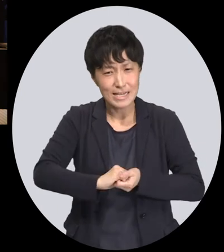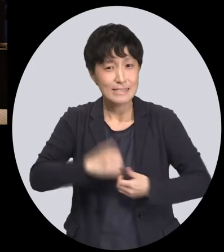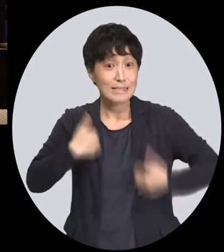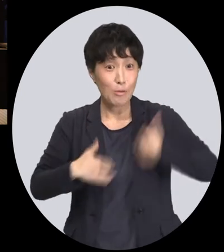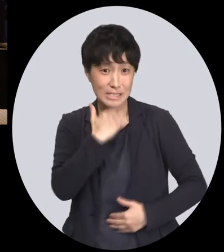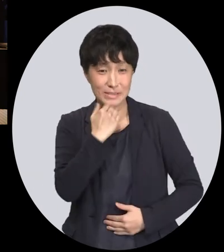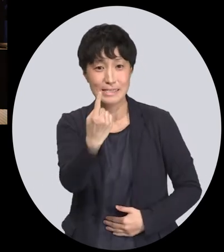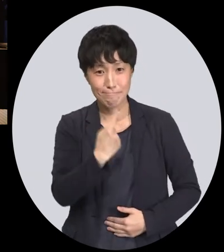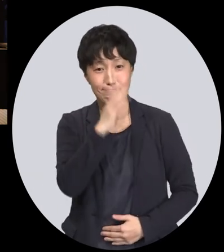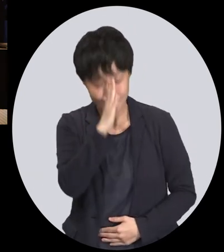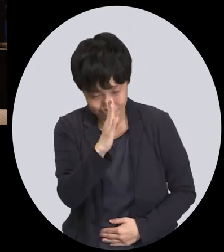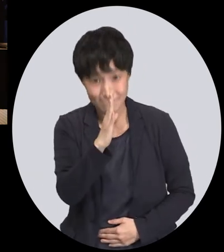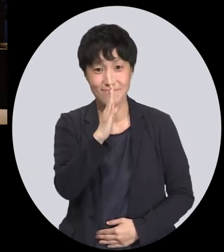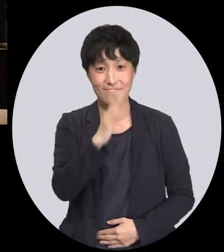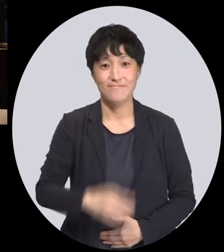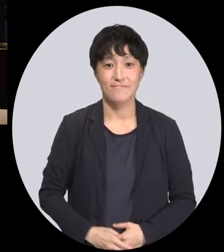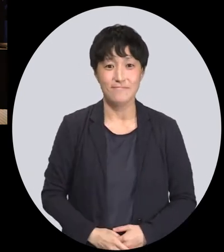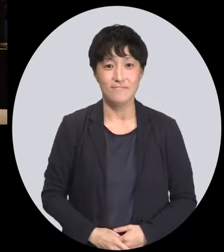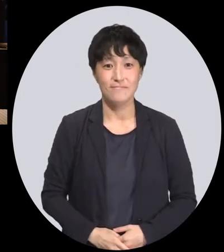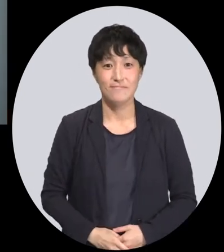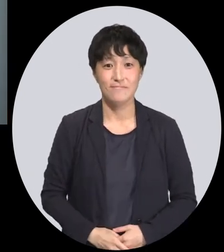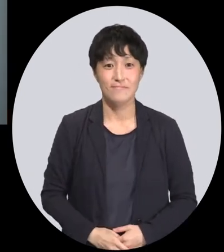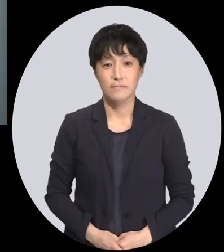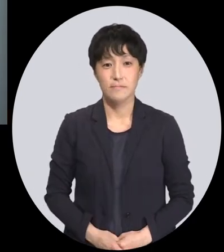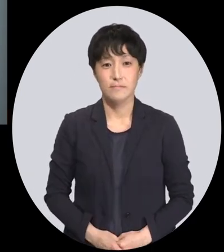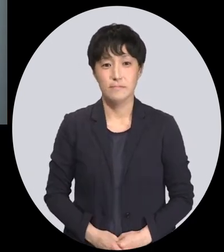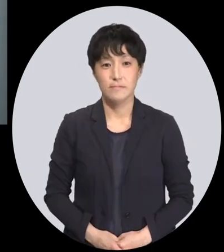ぜひ楽しみに見に来てください